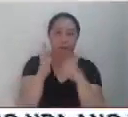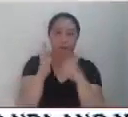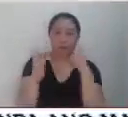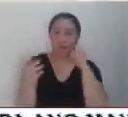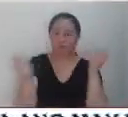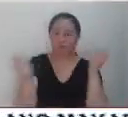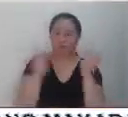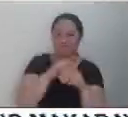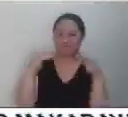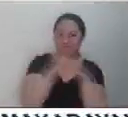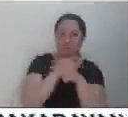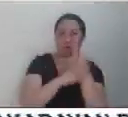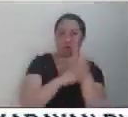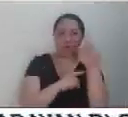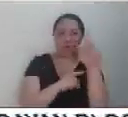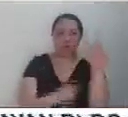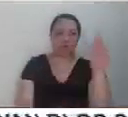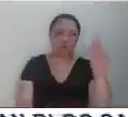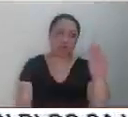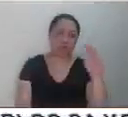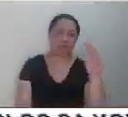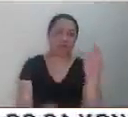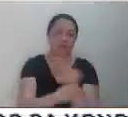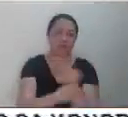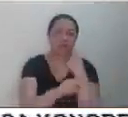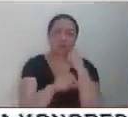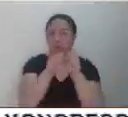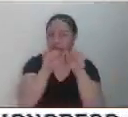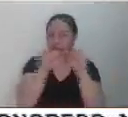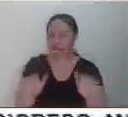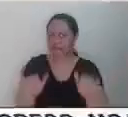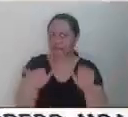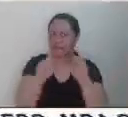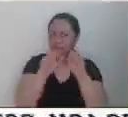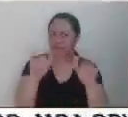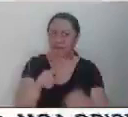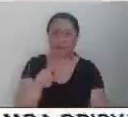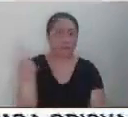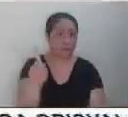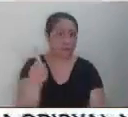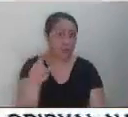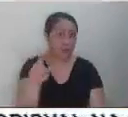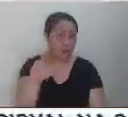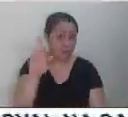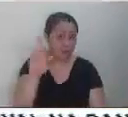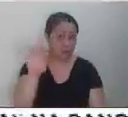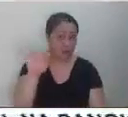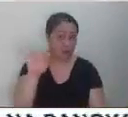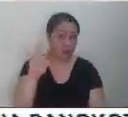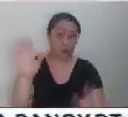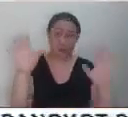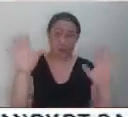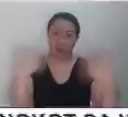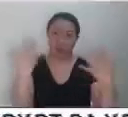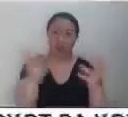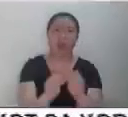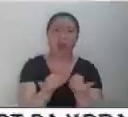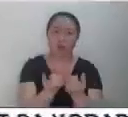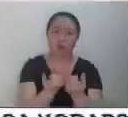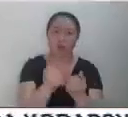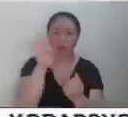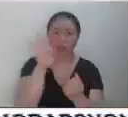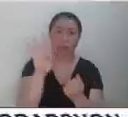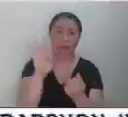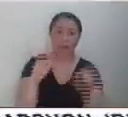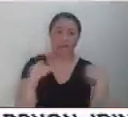ng RFID stickers? Hindi po tuloy-tuloy po yan. Here, January, February, tuloy-tuloy